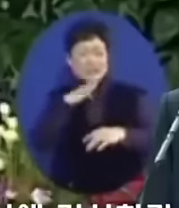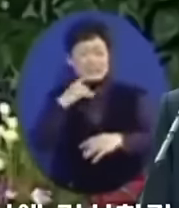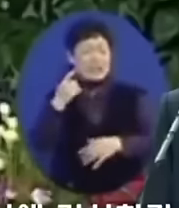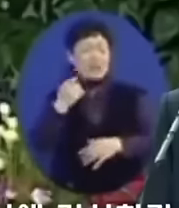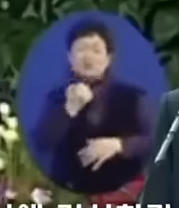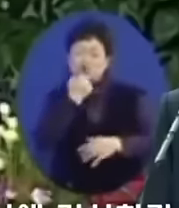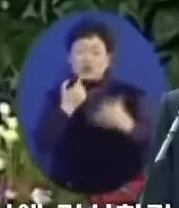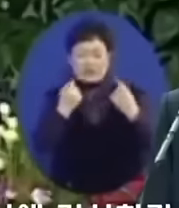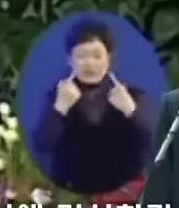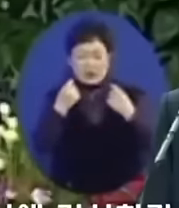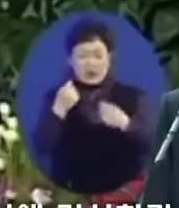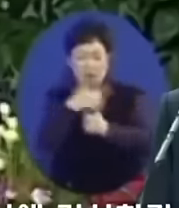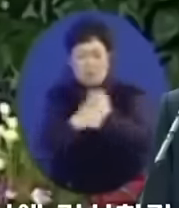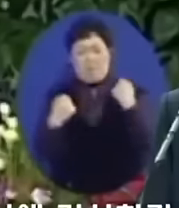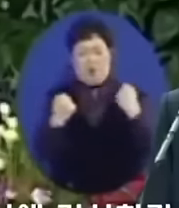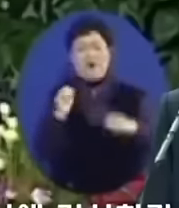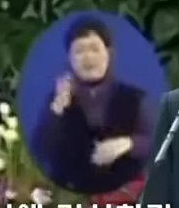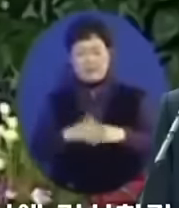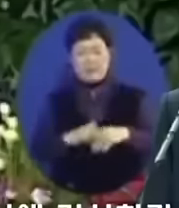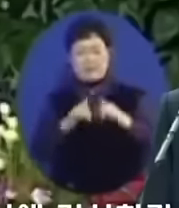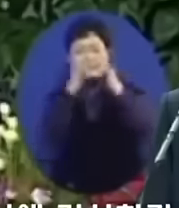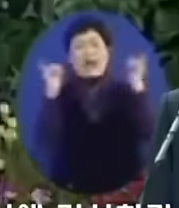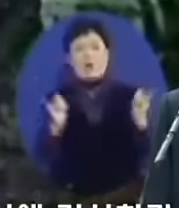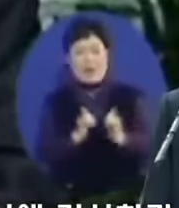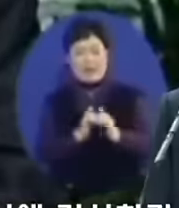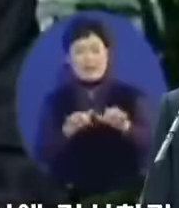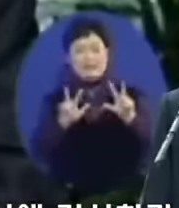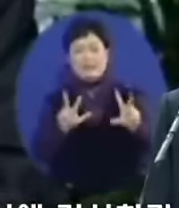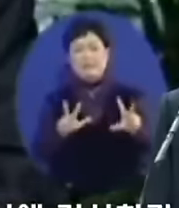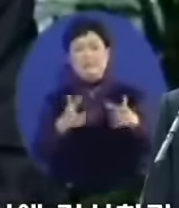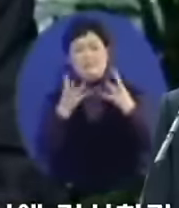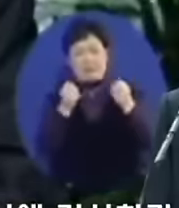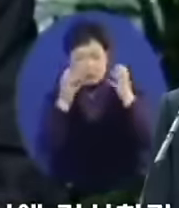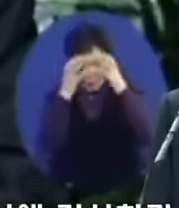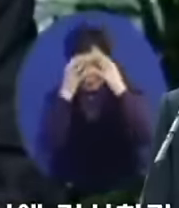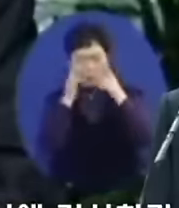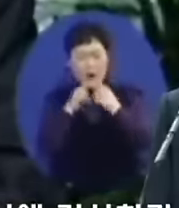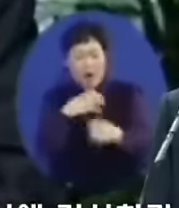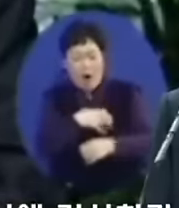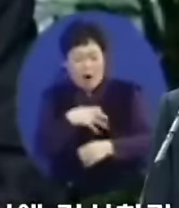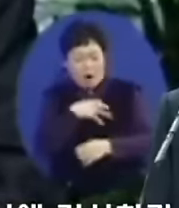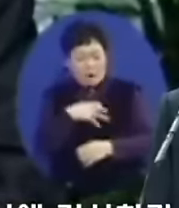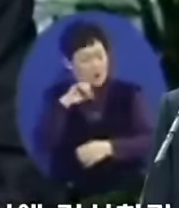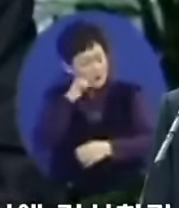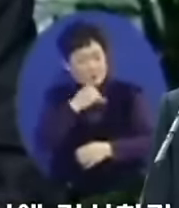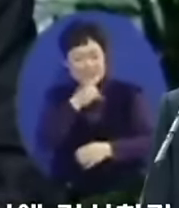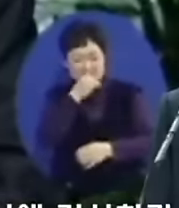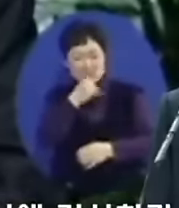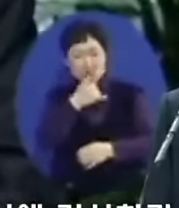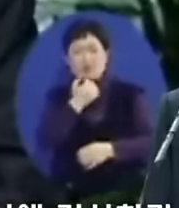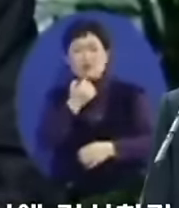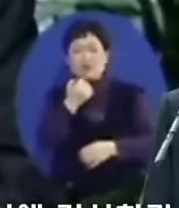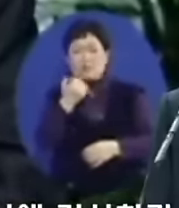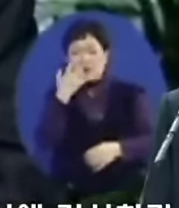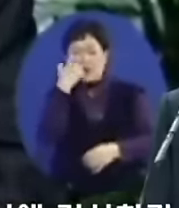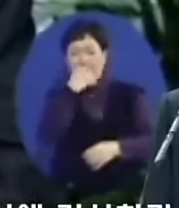하는 것입니다. 이러므로 오늘날 사회에 많은 고통과 괴로움이 있는 것은 웃음을 잃어버리기 때문인